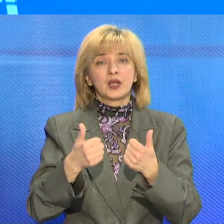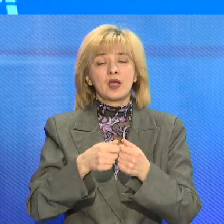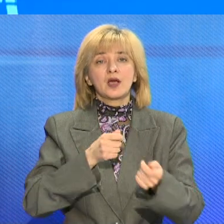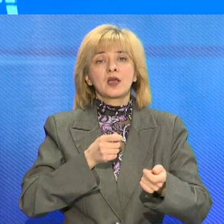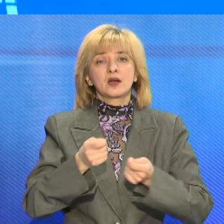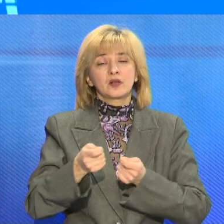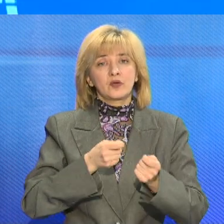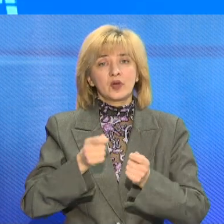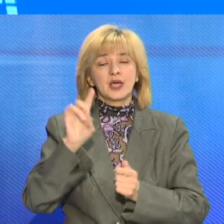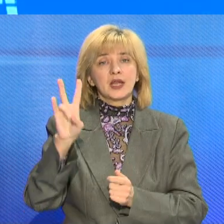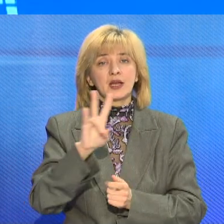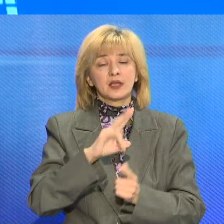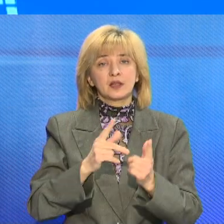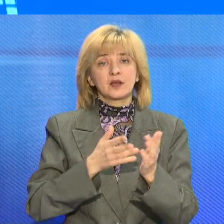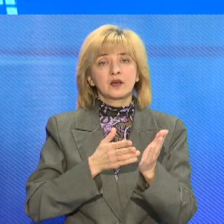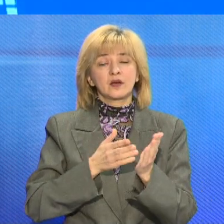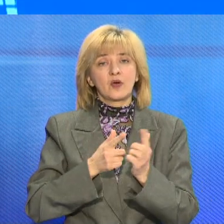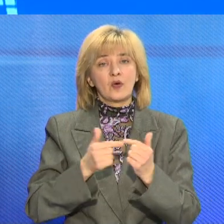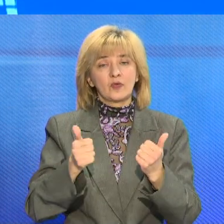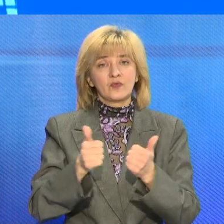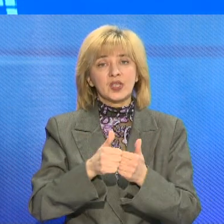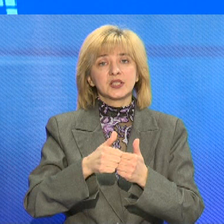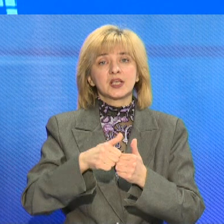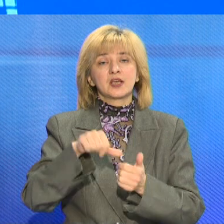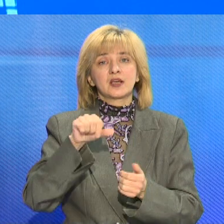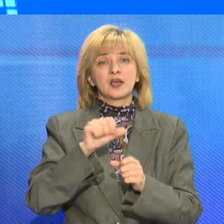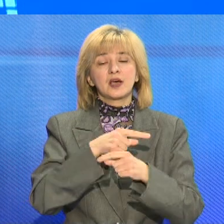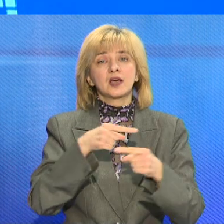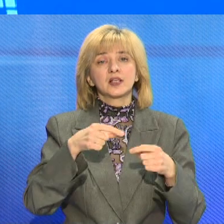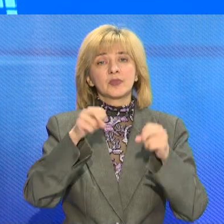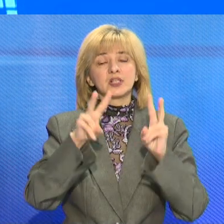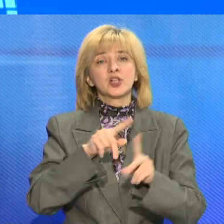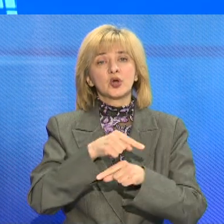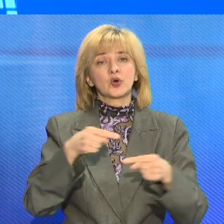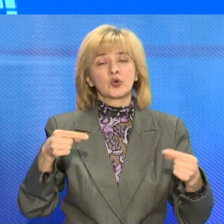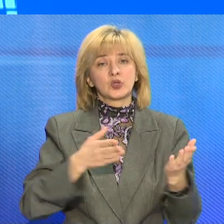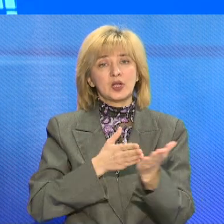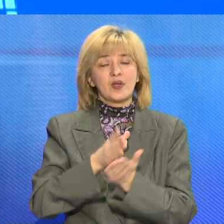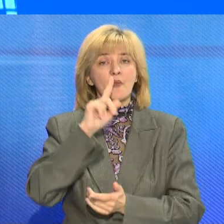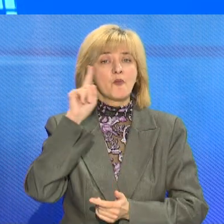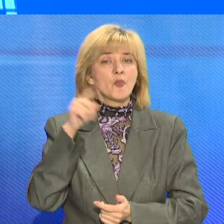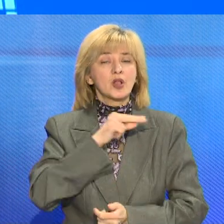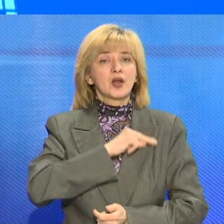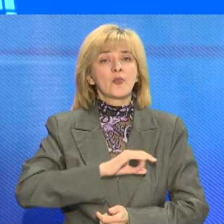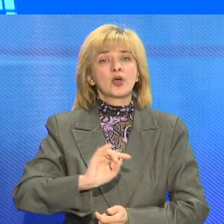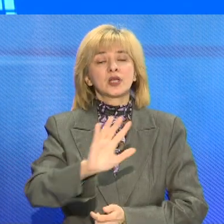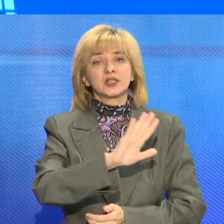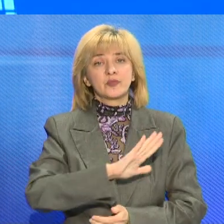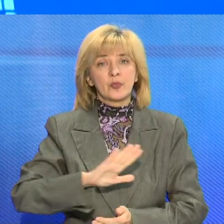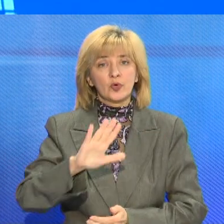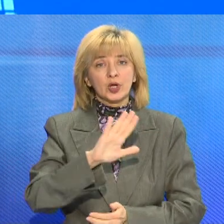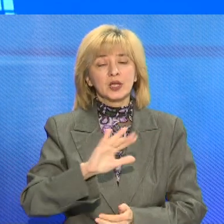канфесій, прадстаўнікі рэальнага сектара эканомікі, эксперты, спецыялісты розных галін, моладзь, работнікі рэспубліканскіх і рэгіянальных